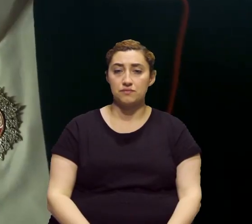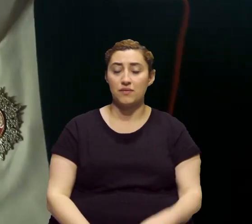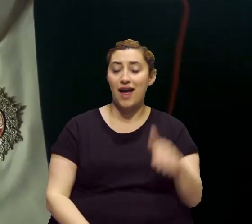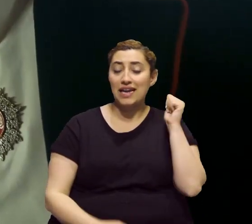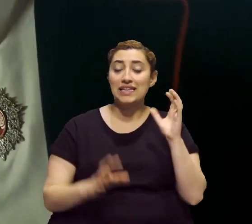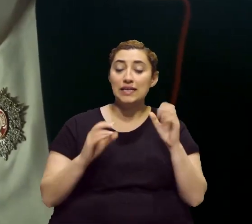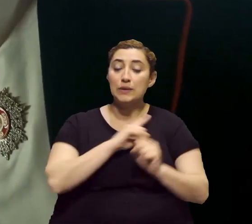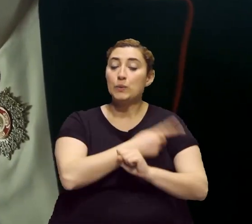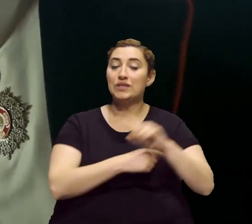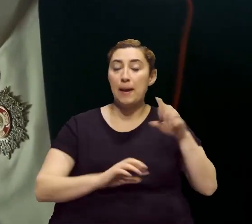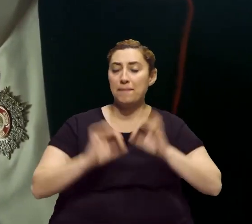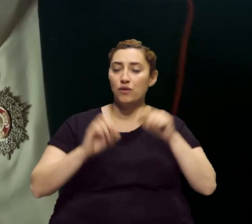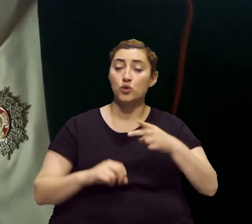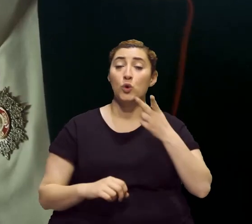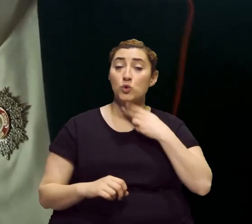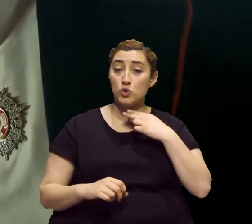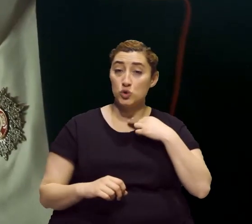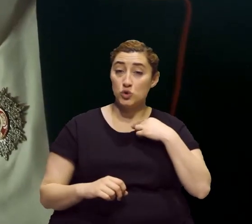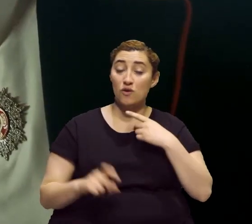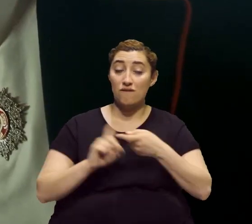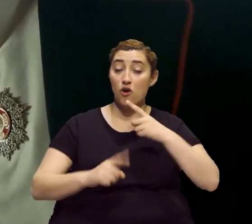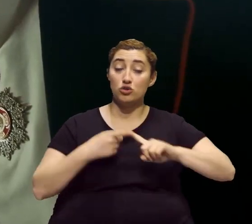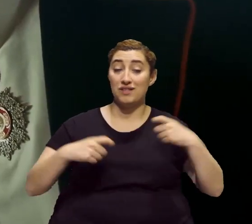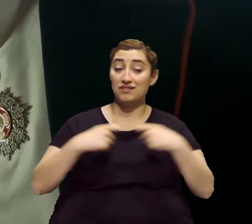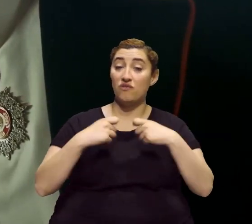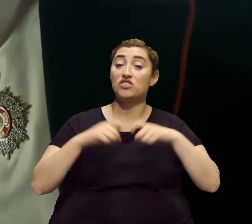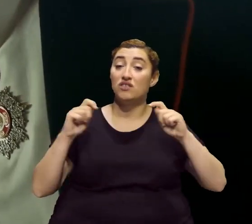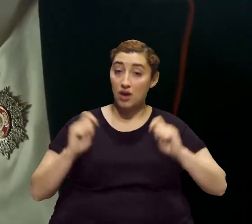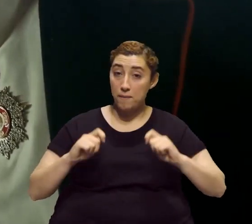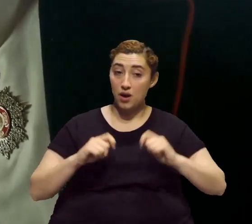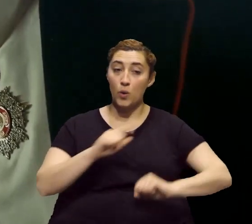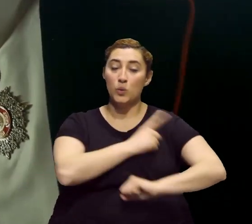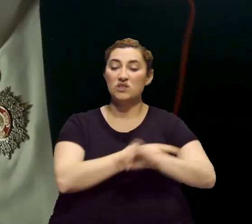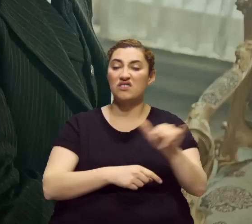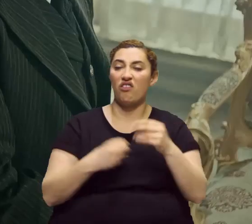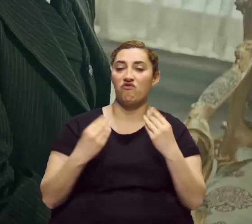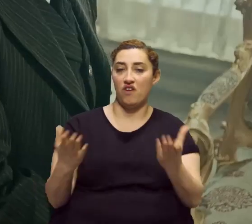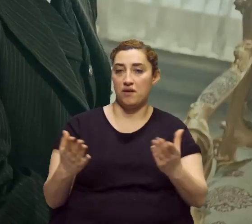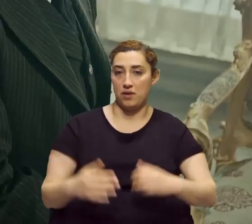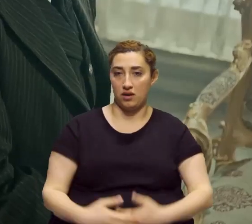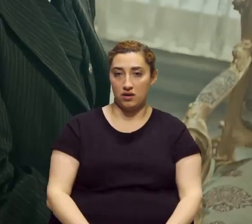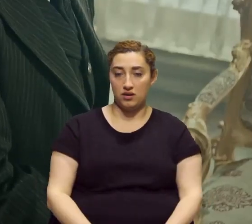Arkadaki güçlerin planı şu. Rusya ile Osmanlı'yı savaştırarak güçlerini zayıflatmak.